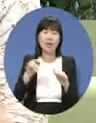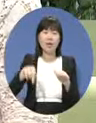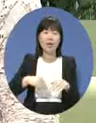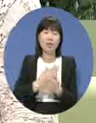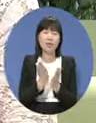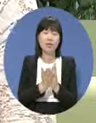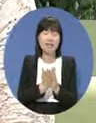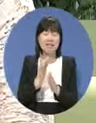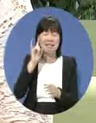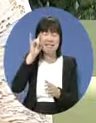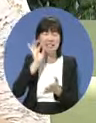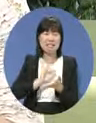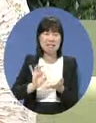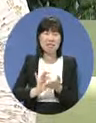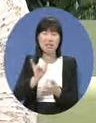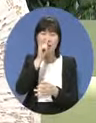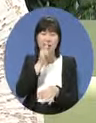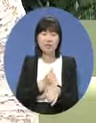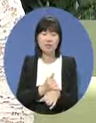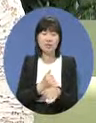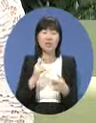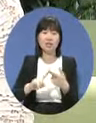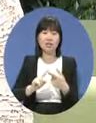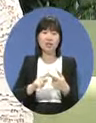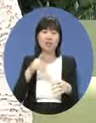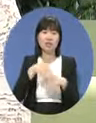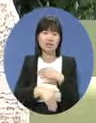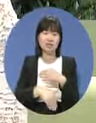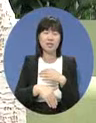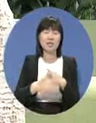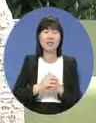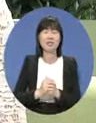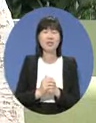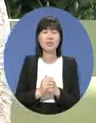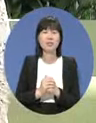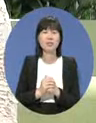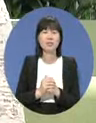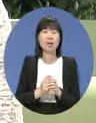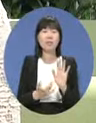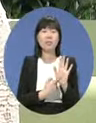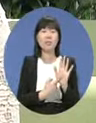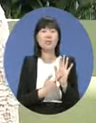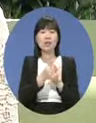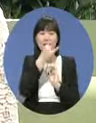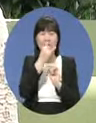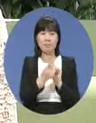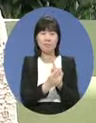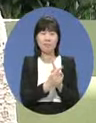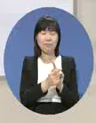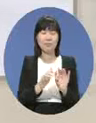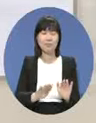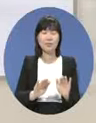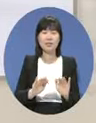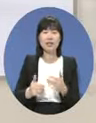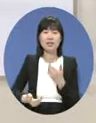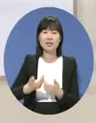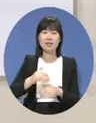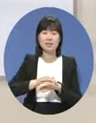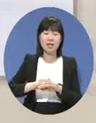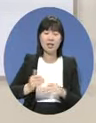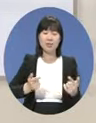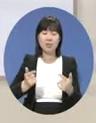온갖 엄마한테 신경질 다 부리고 짜증 부리고 이런 식으로 좀 저기 표출이 될 수가 있고. 네. 그다음에 갈등을